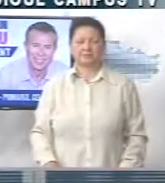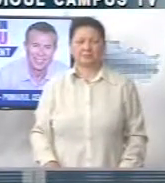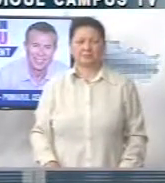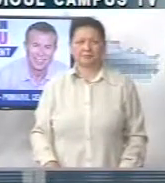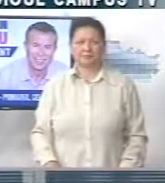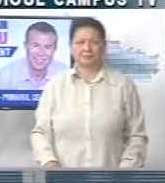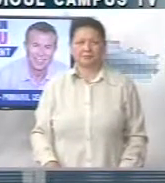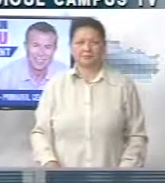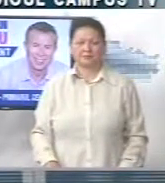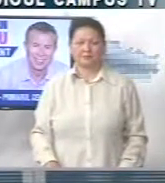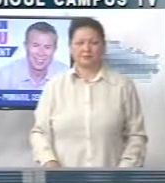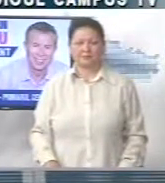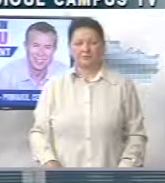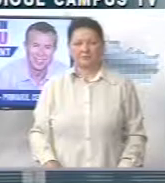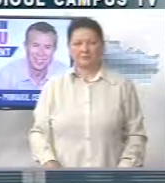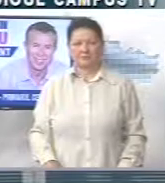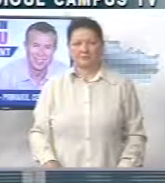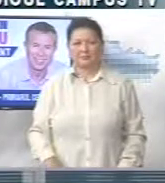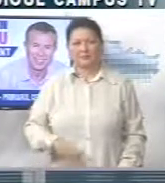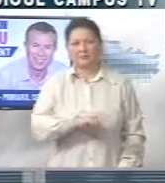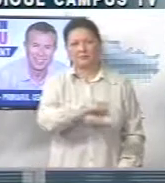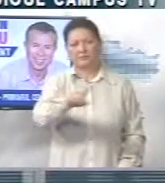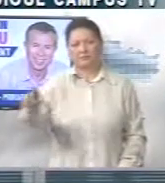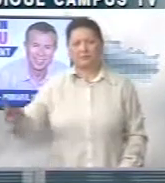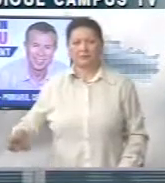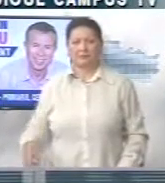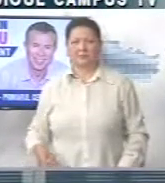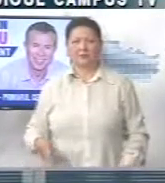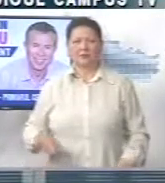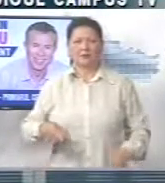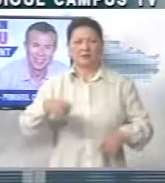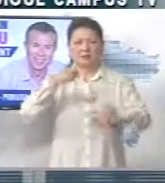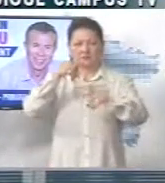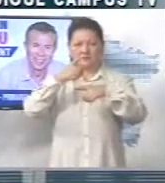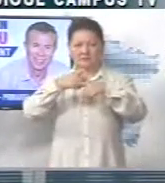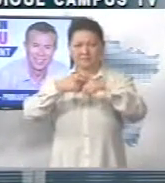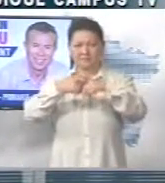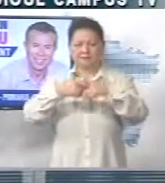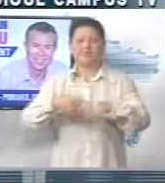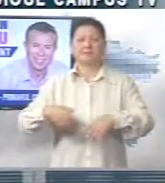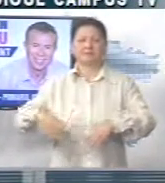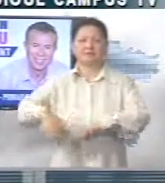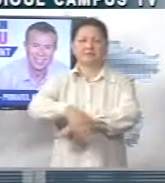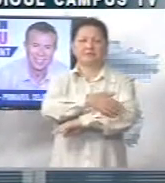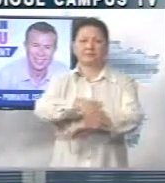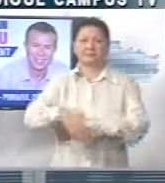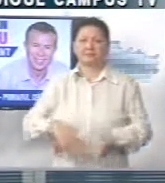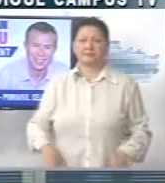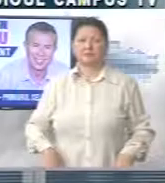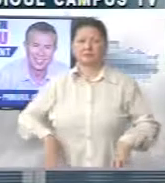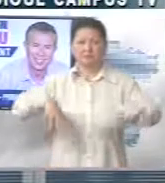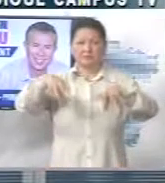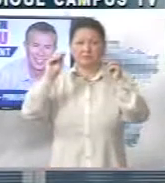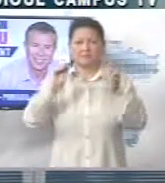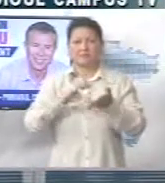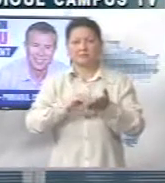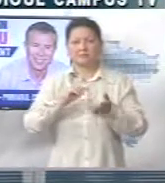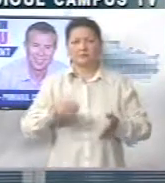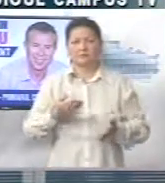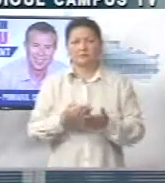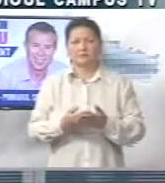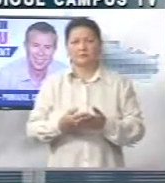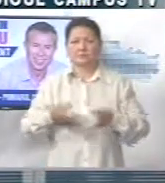resistematizarea tuturor străzilor, intersecțiilor, găsirea soluțiilor pentru spații de parcaj, găsirea soluțiilor, și o să vă